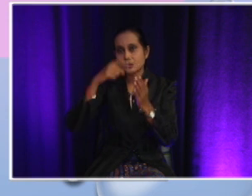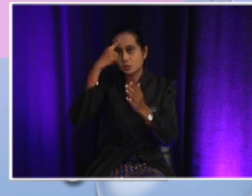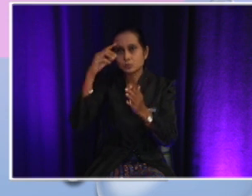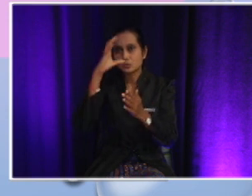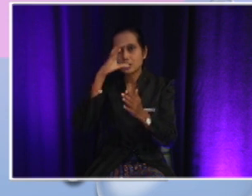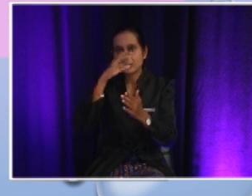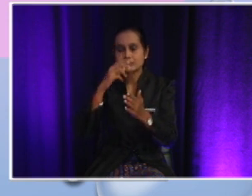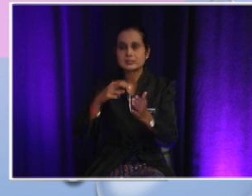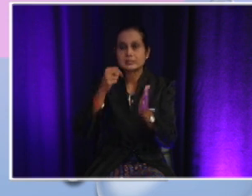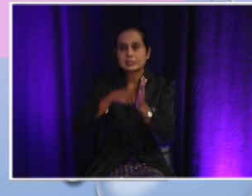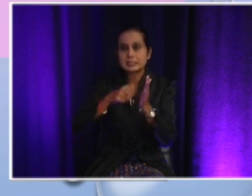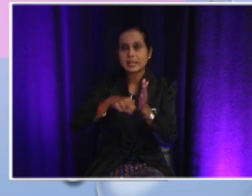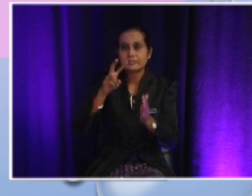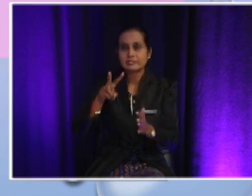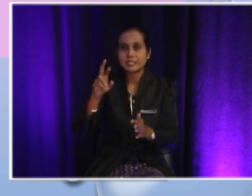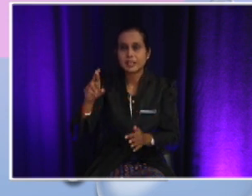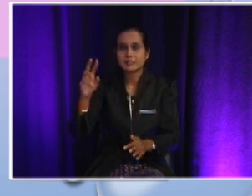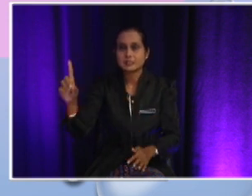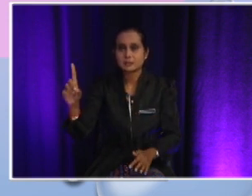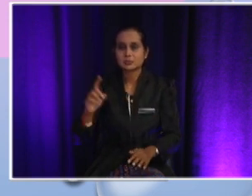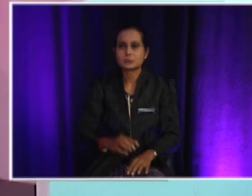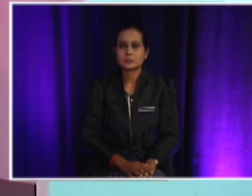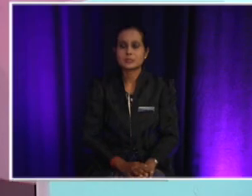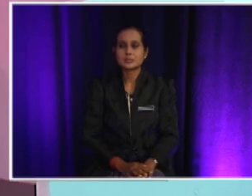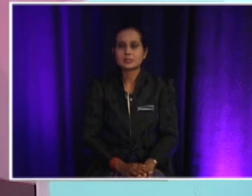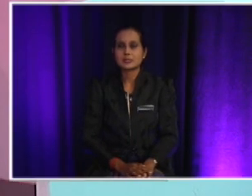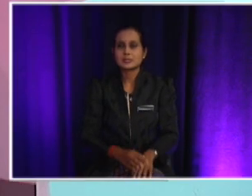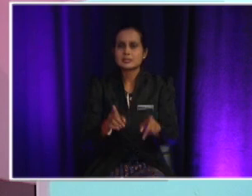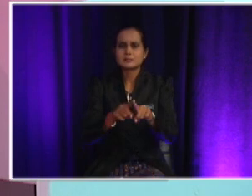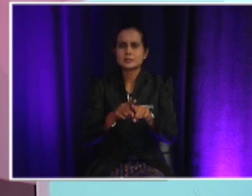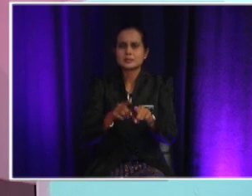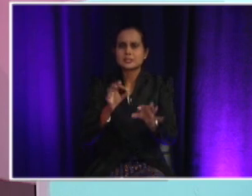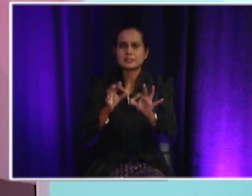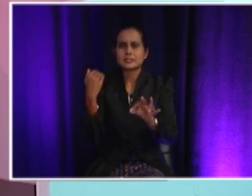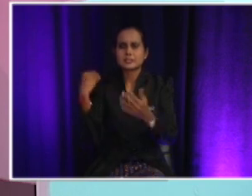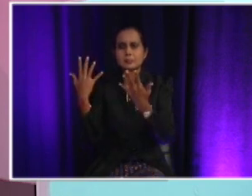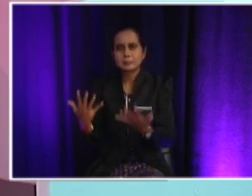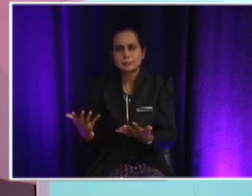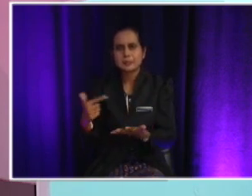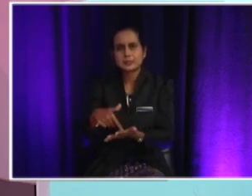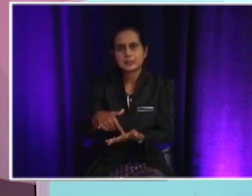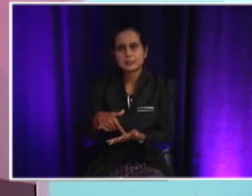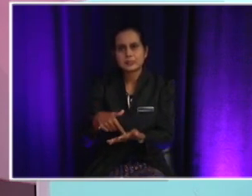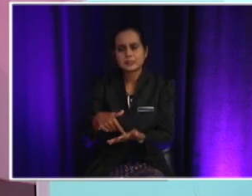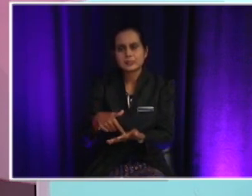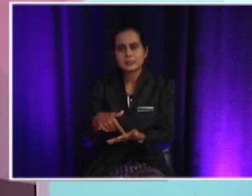nilai VR1. Sama juga kalau misalnya ada lagi beban kat sini. Sama juga. Kata beban sini R3.